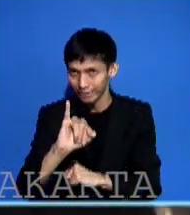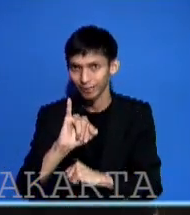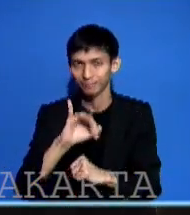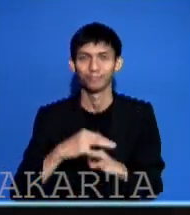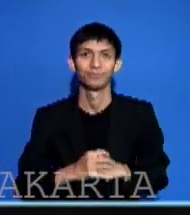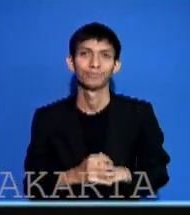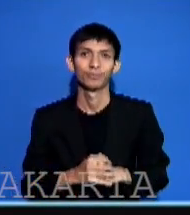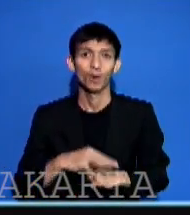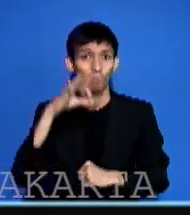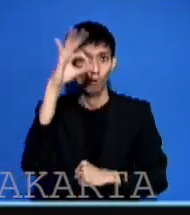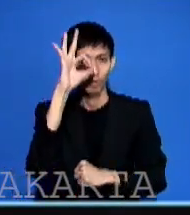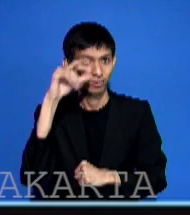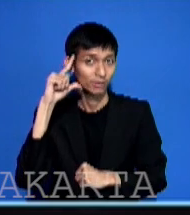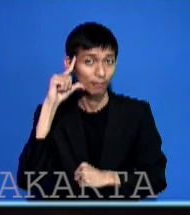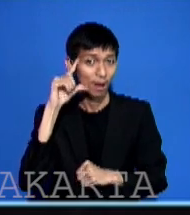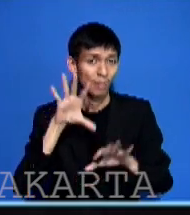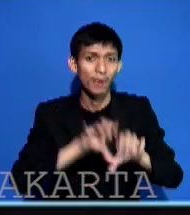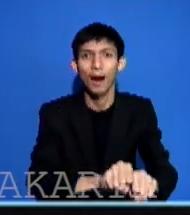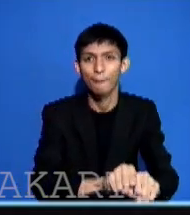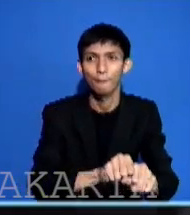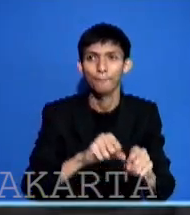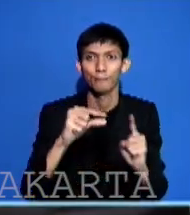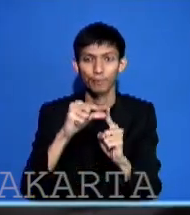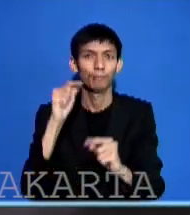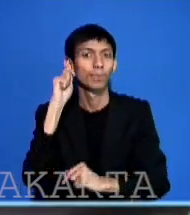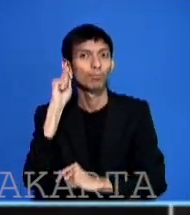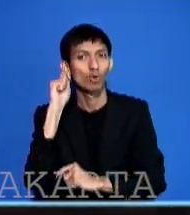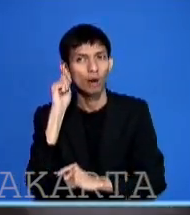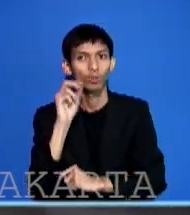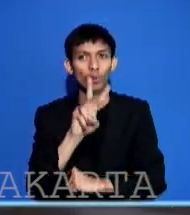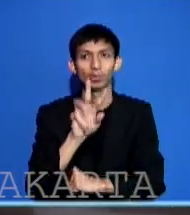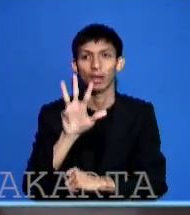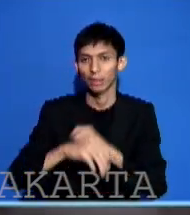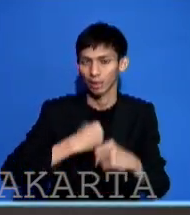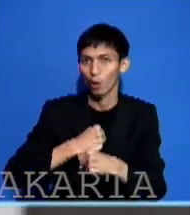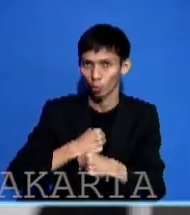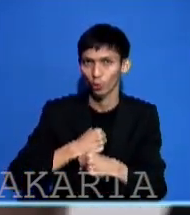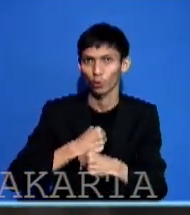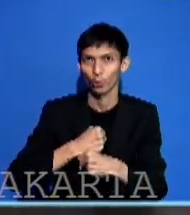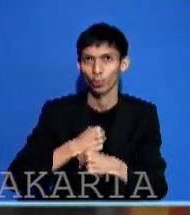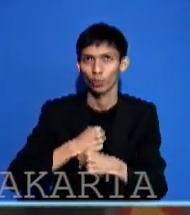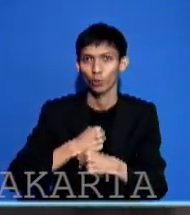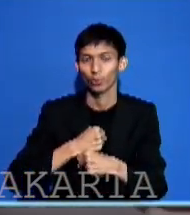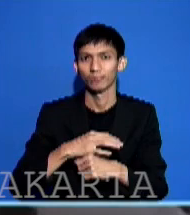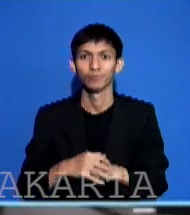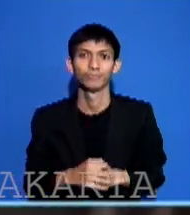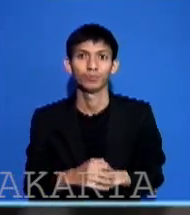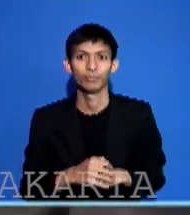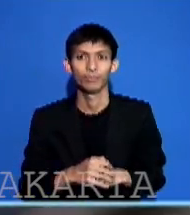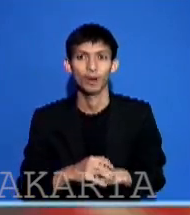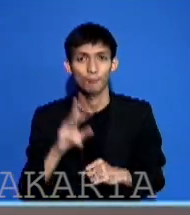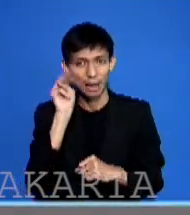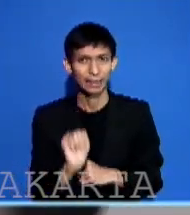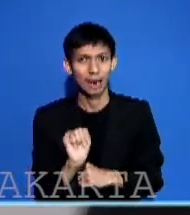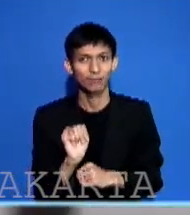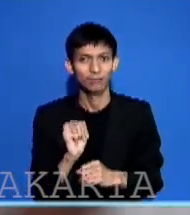Satreskrim Polresta Sleman menangkap H, perempuan 39 tahun warga Kapanewon Sleman. Residivis dalam kasus perdagangan orang